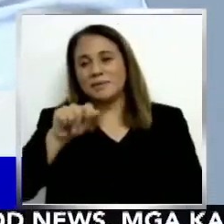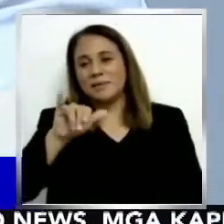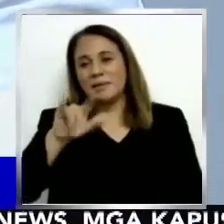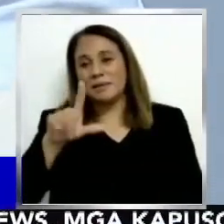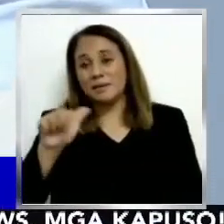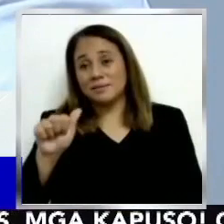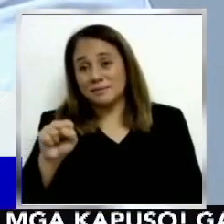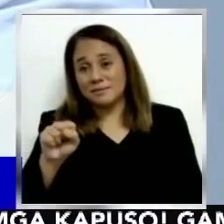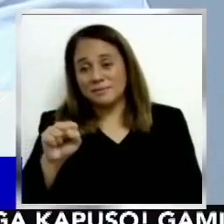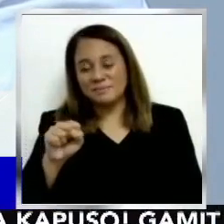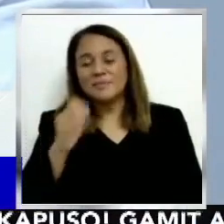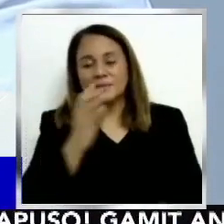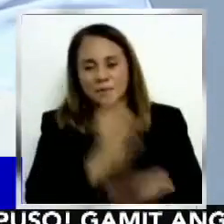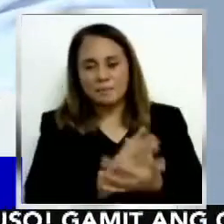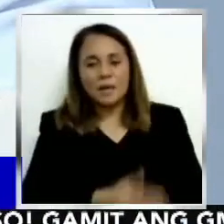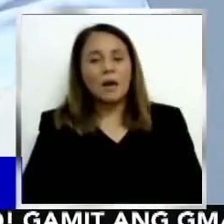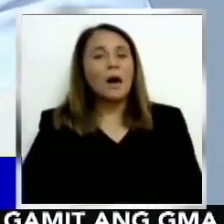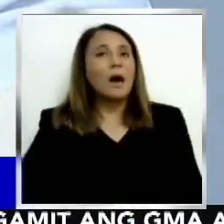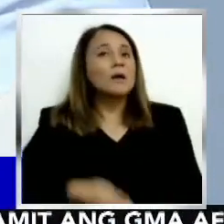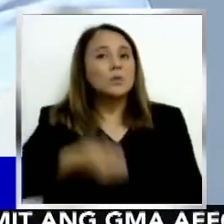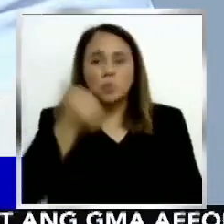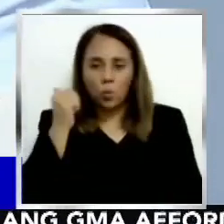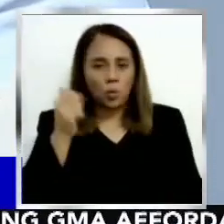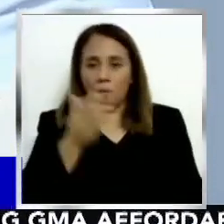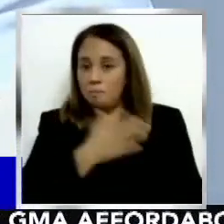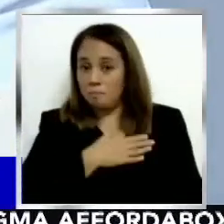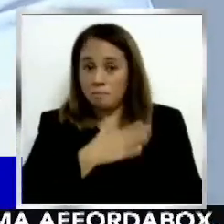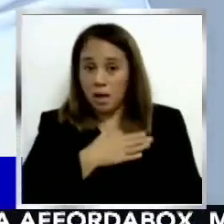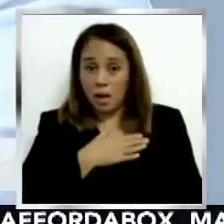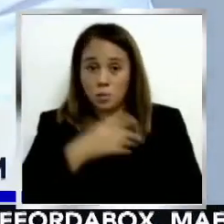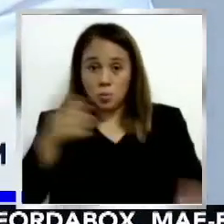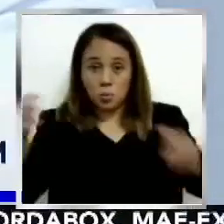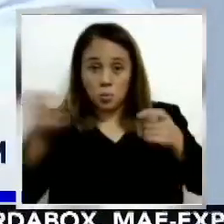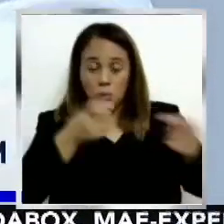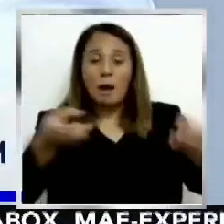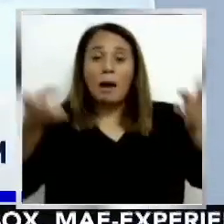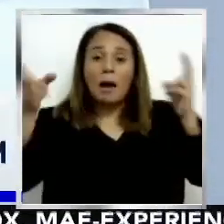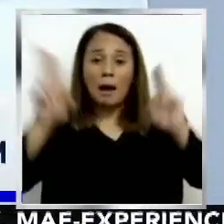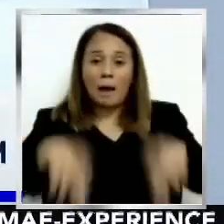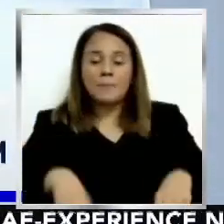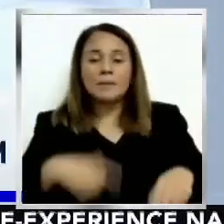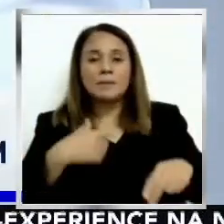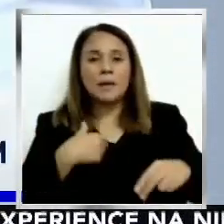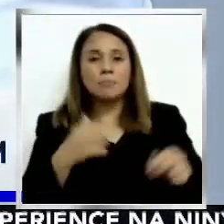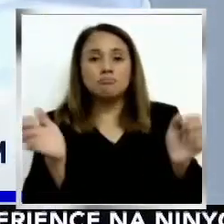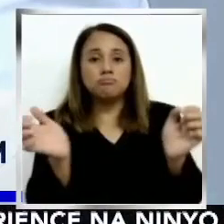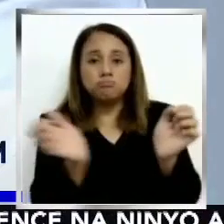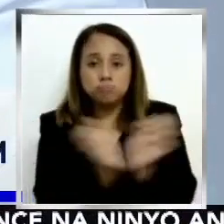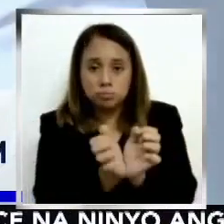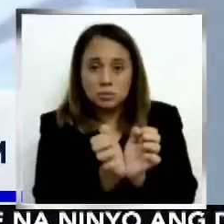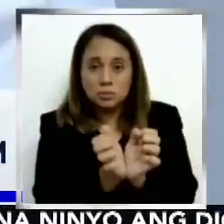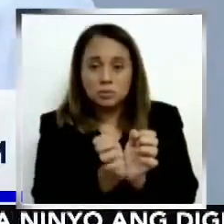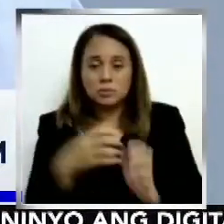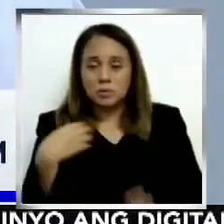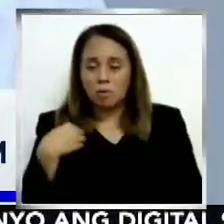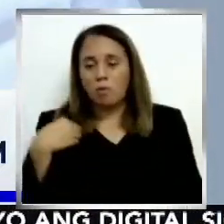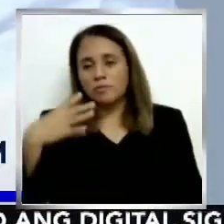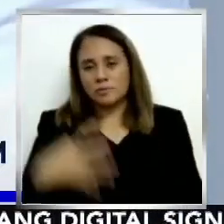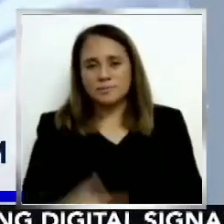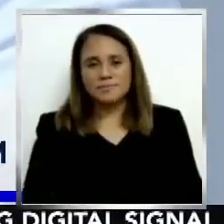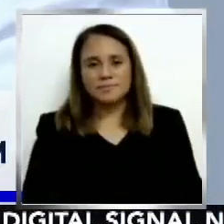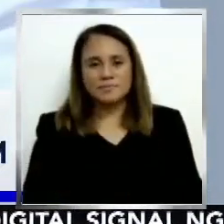Ayokong sa aking administrasyon mangyari na may mapupusasan akong IO. Sana magkaintindihan tayo